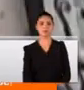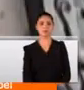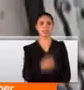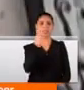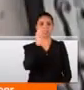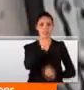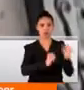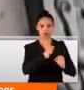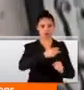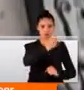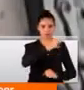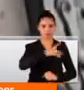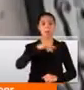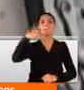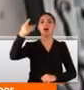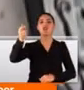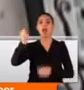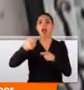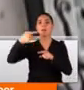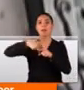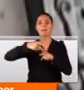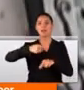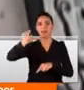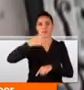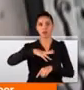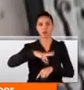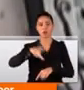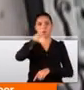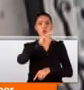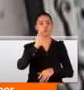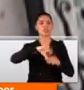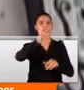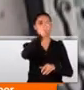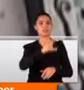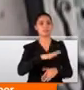İkisi koşarak, diğeri ise arabaya binip kaçmaya çalıştı.